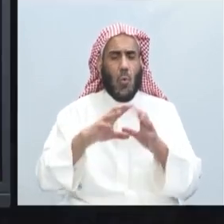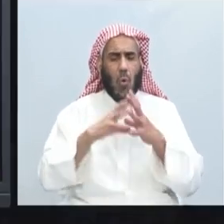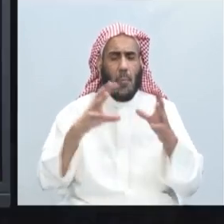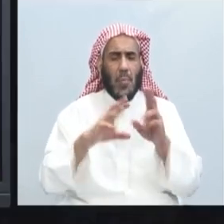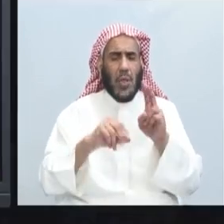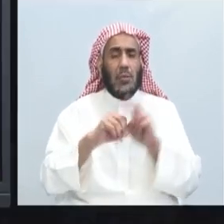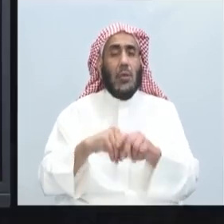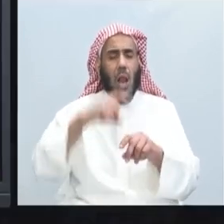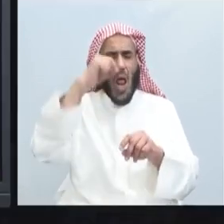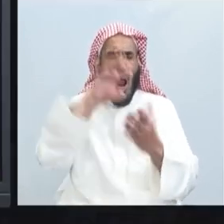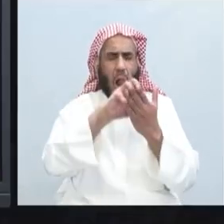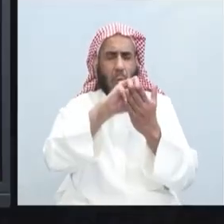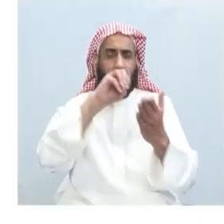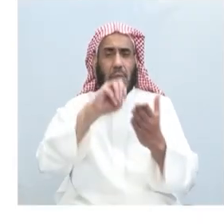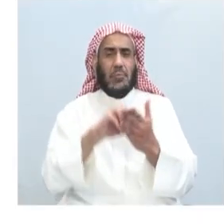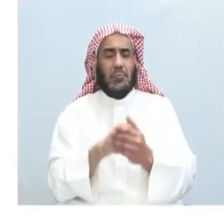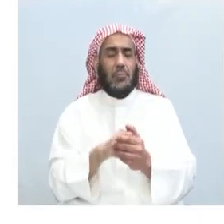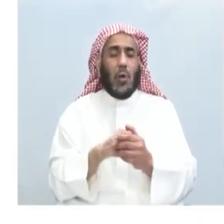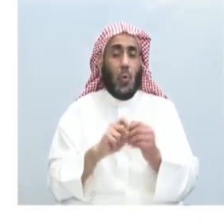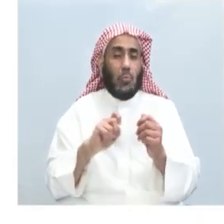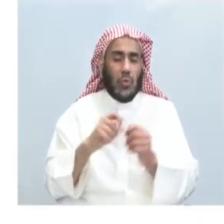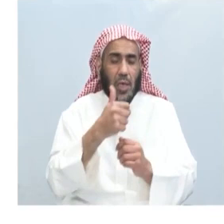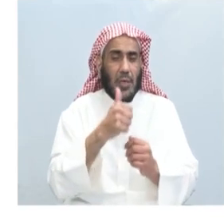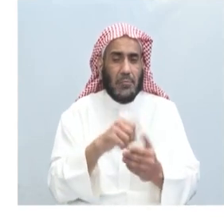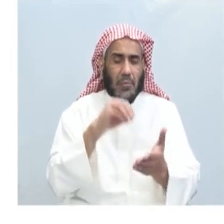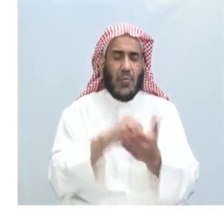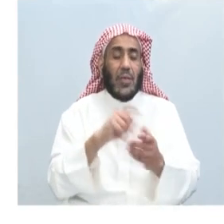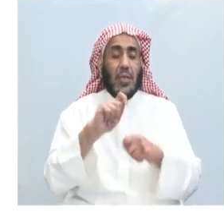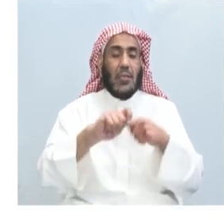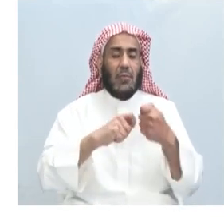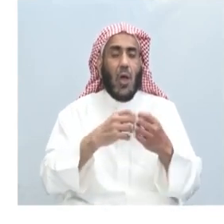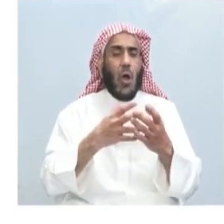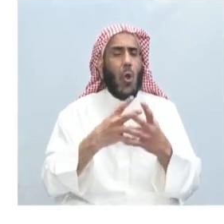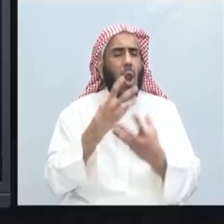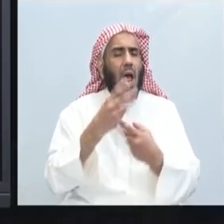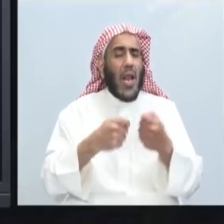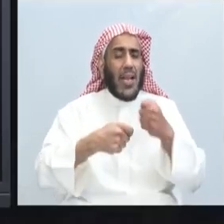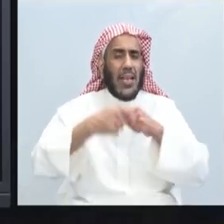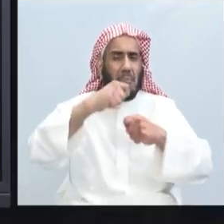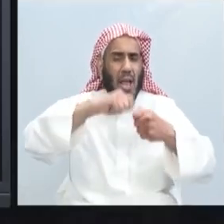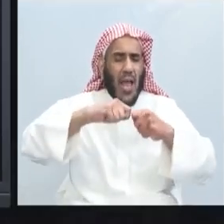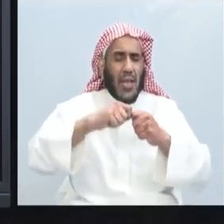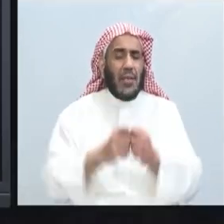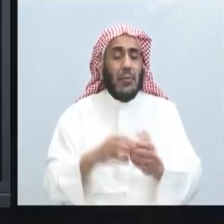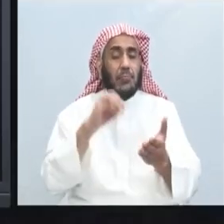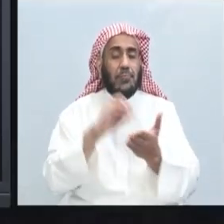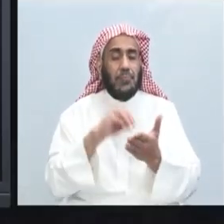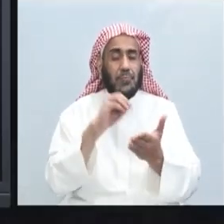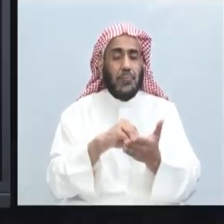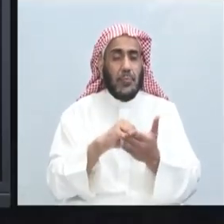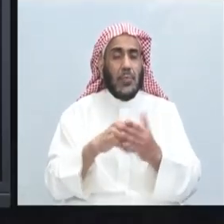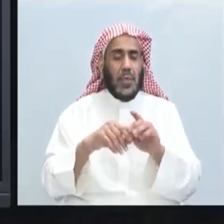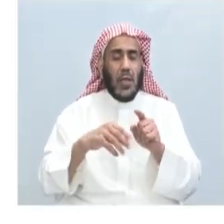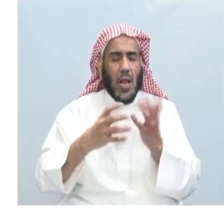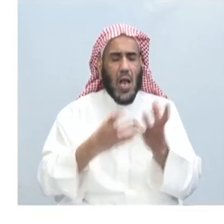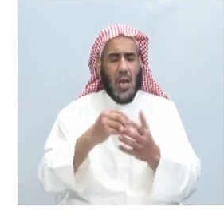الحراره الممتصه او المنطلقه في التفاعل الكيميائي المحتوى المحتوى الحراري